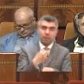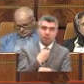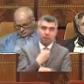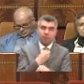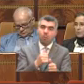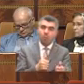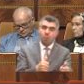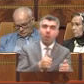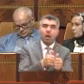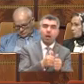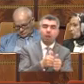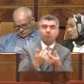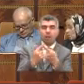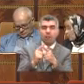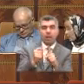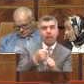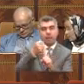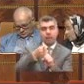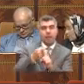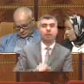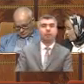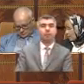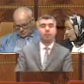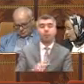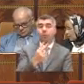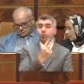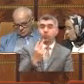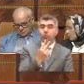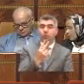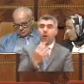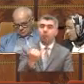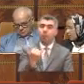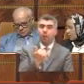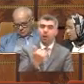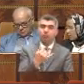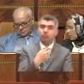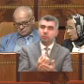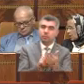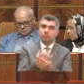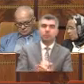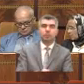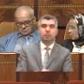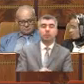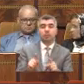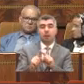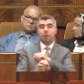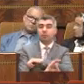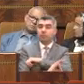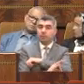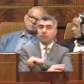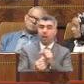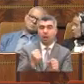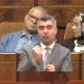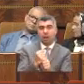بمواكبة هذا الإصلاح. كاينين جوج نقاط سيد الوزير، العمال الموسميون وكيفاش